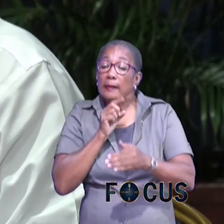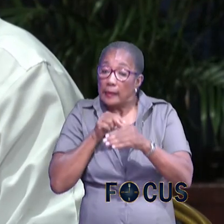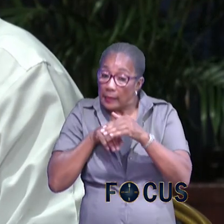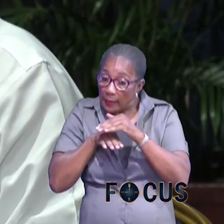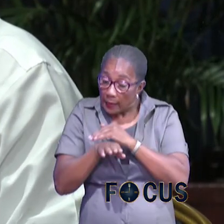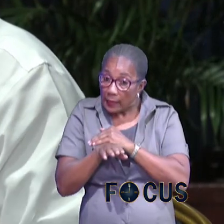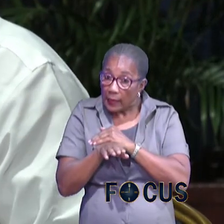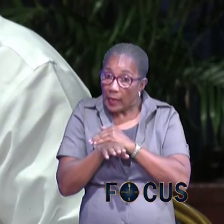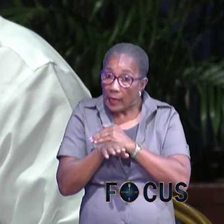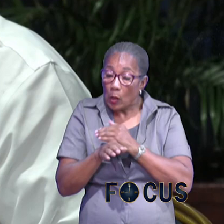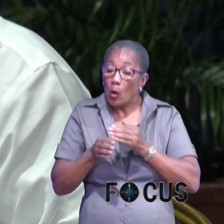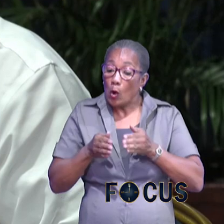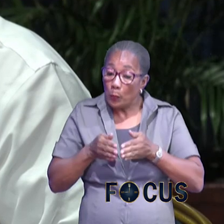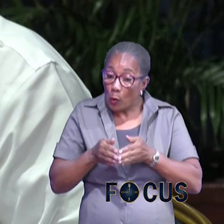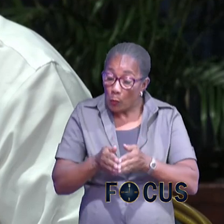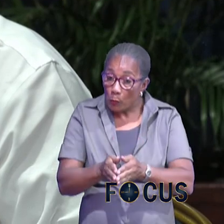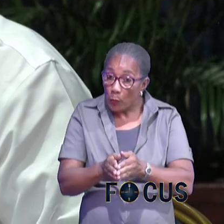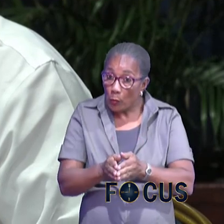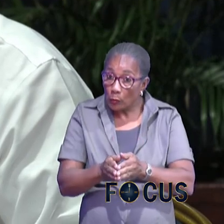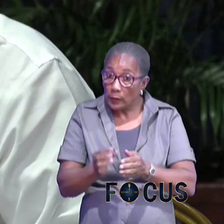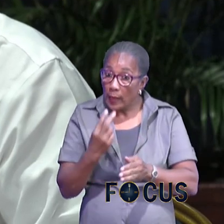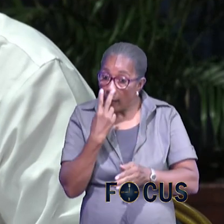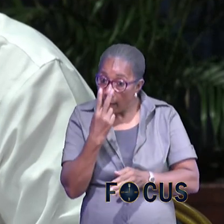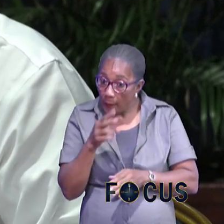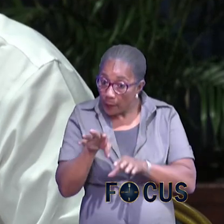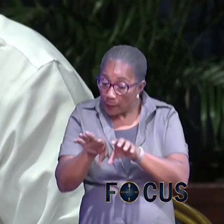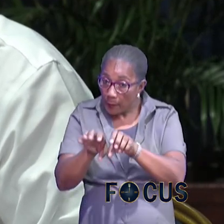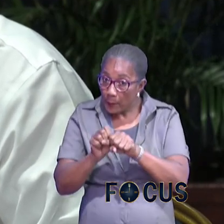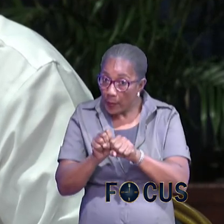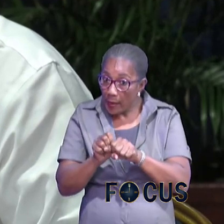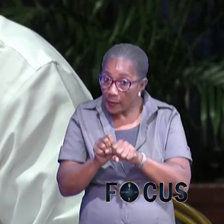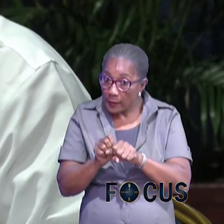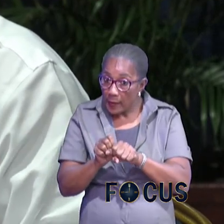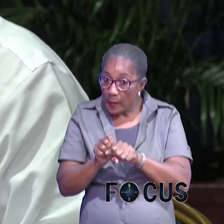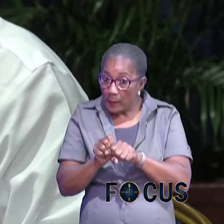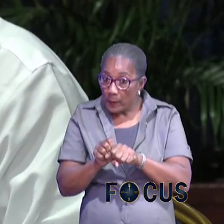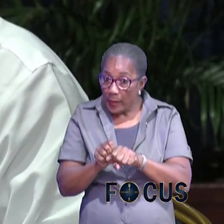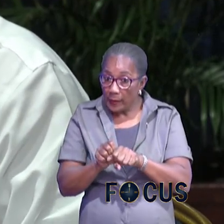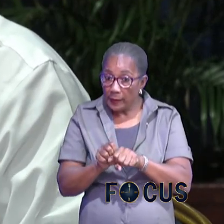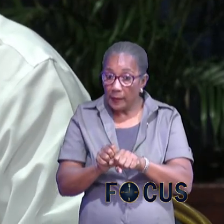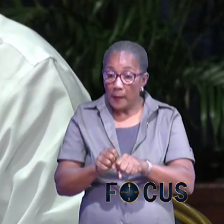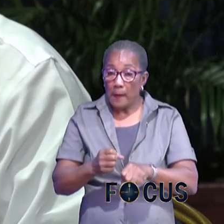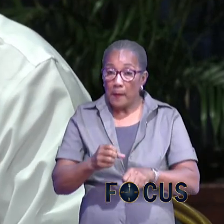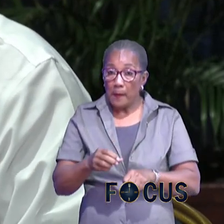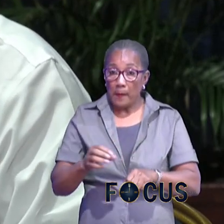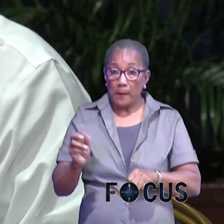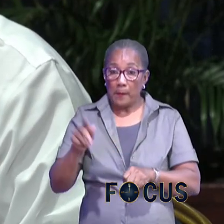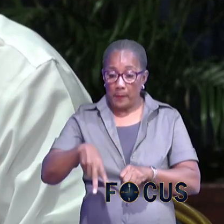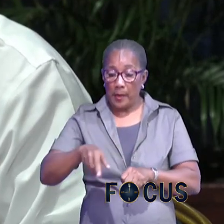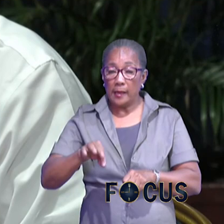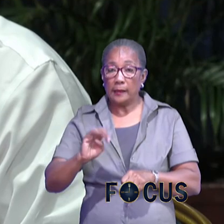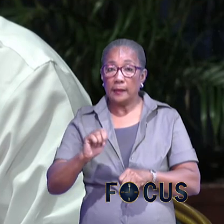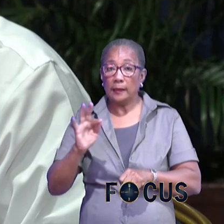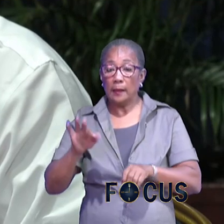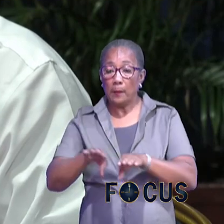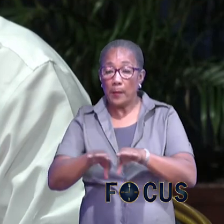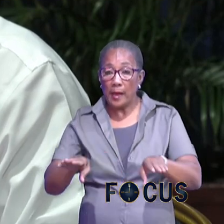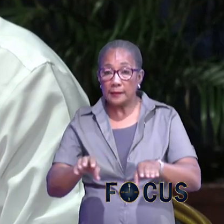op een schoener aangetroffen nabij de marinebasis van Nieuw-Amsterdam.